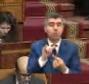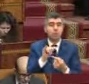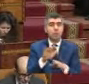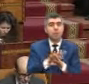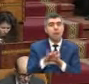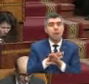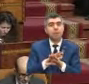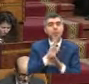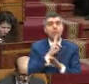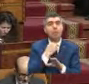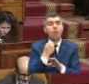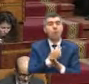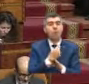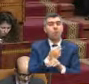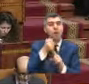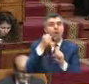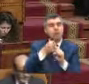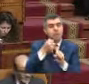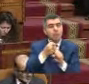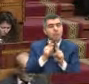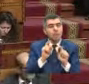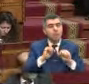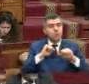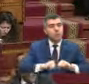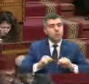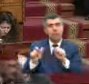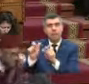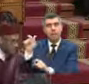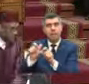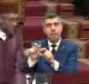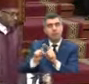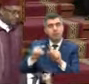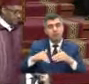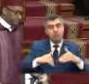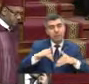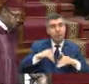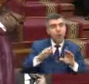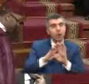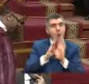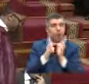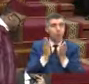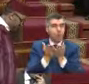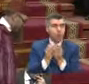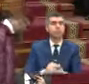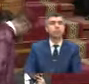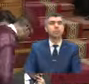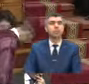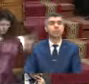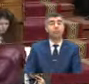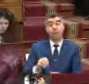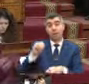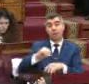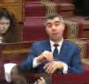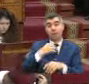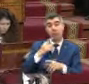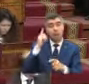ديال الحكومة طبعا للاستجابة لحاجيات المواطن باش توصلوا الطريق أينما كان؟ هذا من جهة. من جهة ثانية سيد الوزير، نبغي